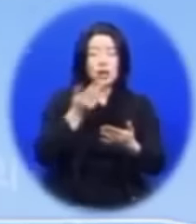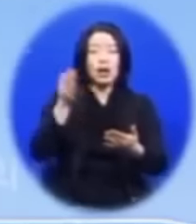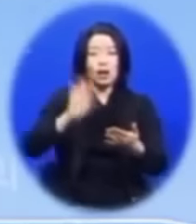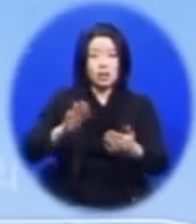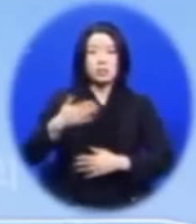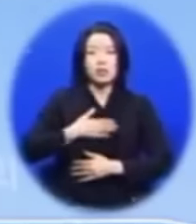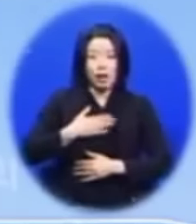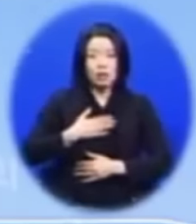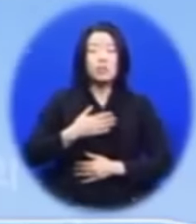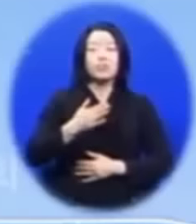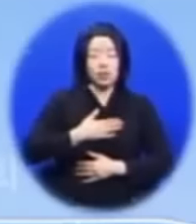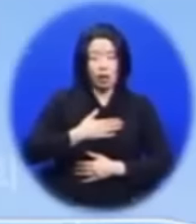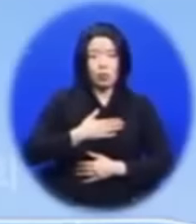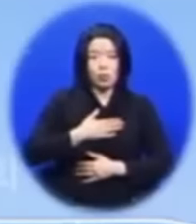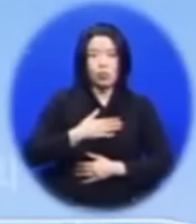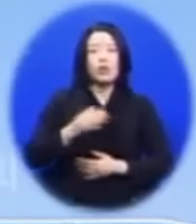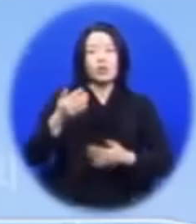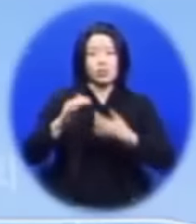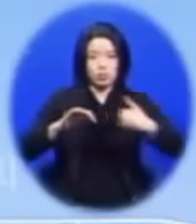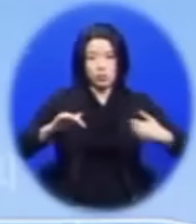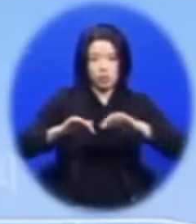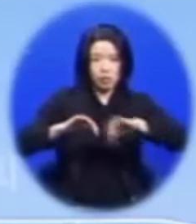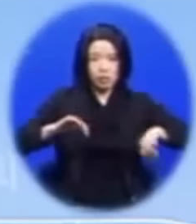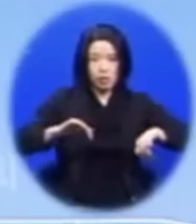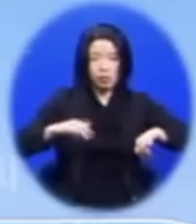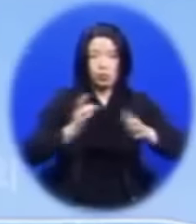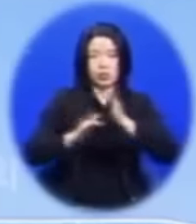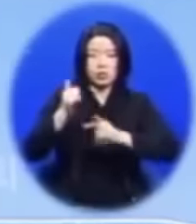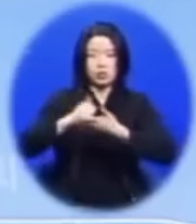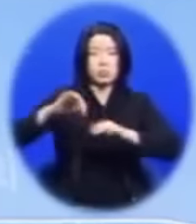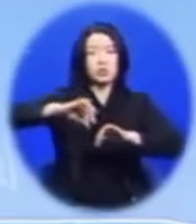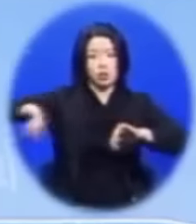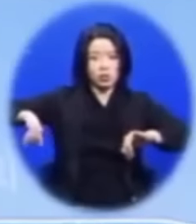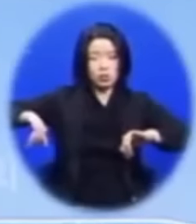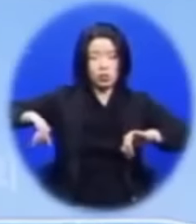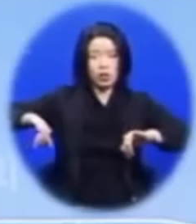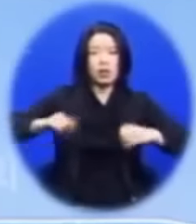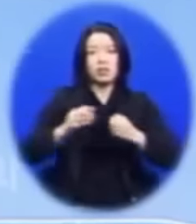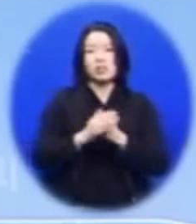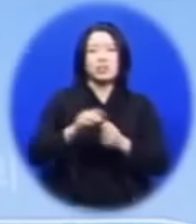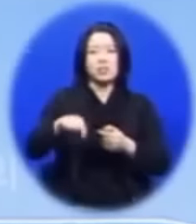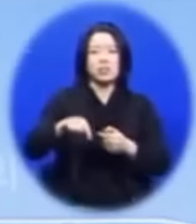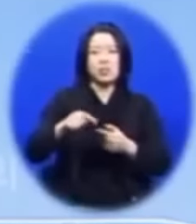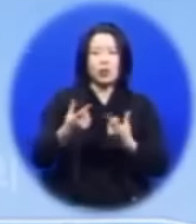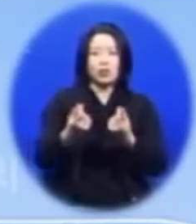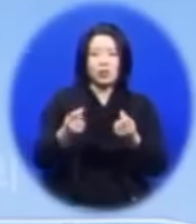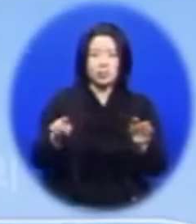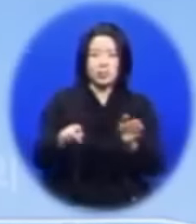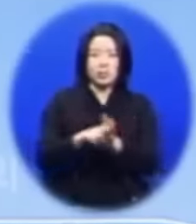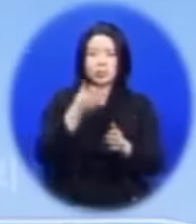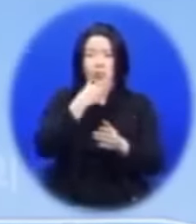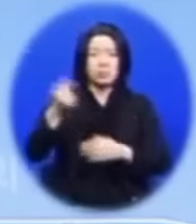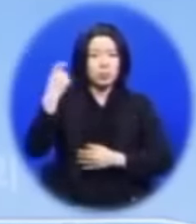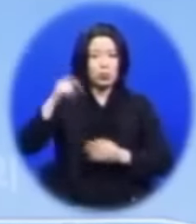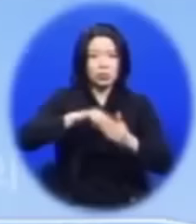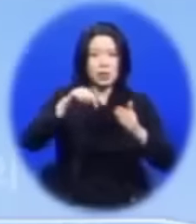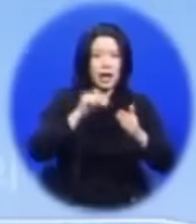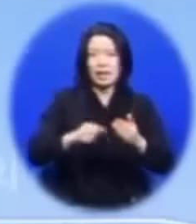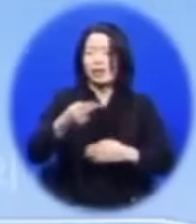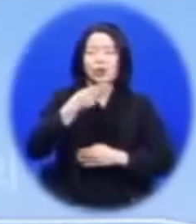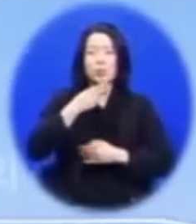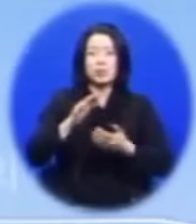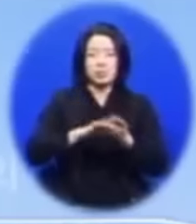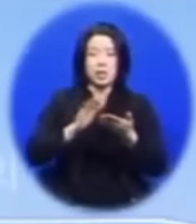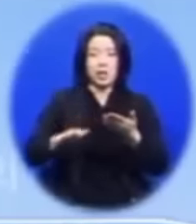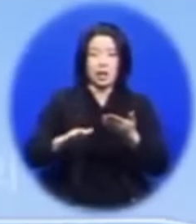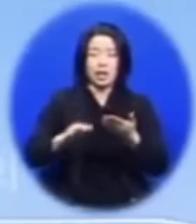오셨겠지요 예수님은 예수님이 이런 믿음은 복음 안에 없어요 예수님을 영접했다는 말은 이제